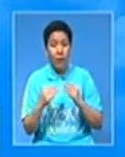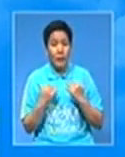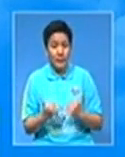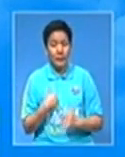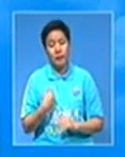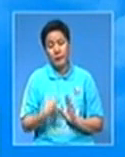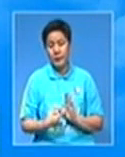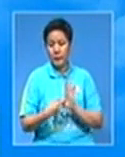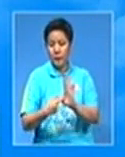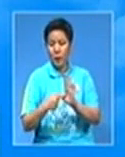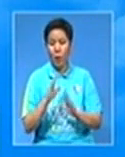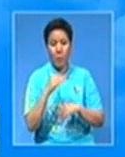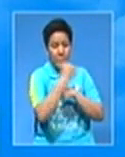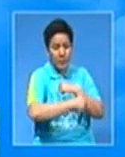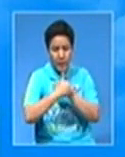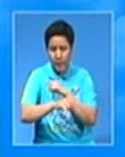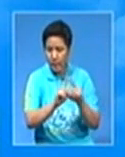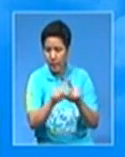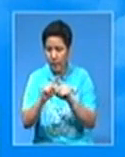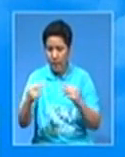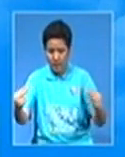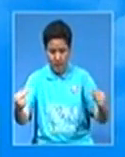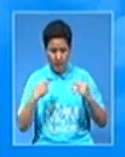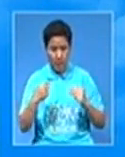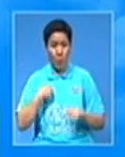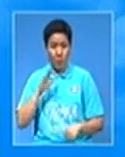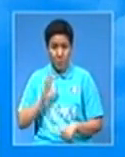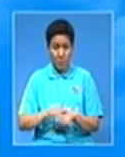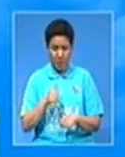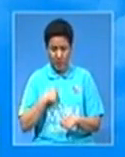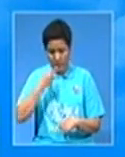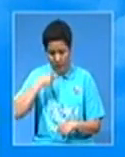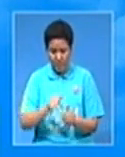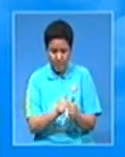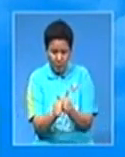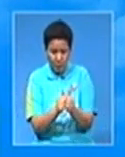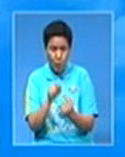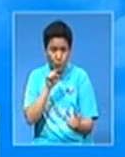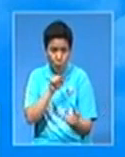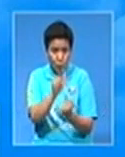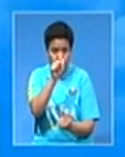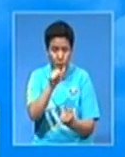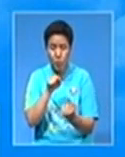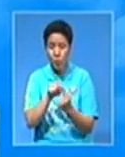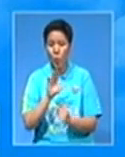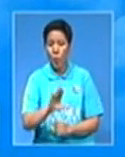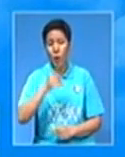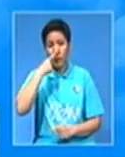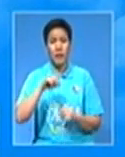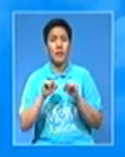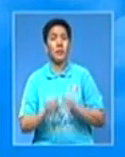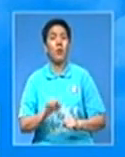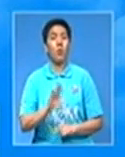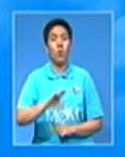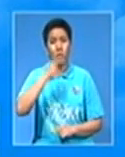ให้นักลงทุนต่างชาติเหล่านั้นทุกประเทศเลยนะครับให้เขาเห็นถึงขีดความสามารถในการแข่งขันจุดแข็งและศักยภาพของประเทศไท